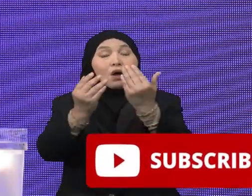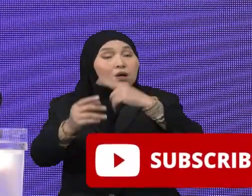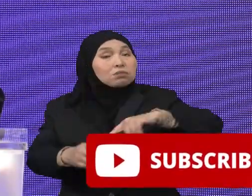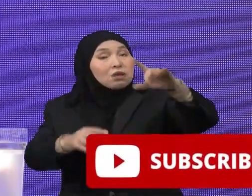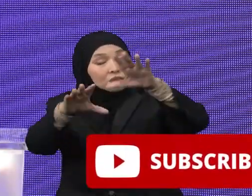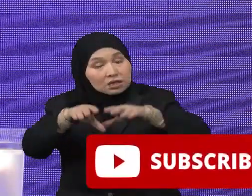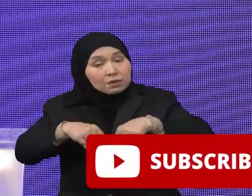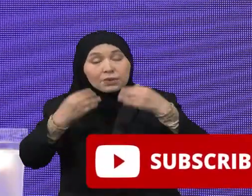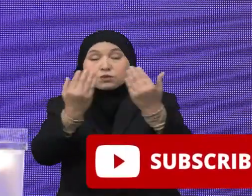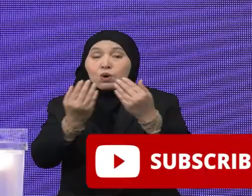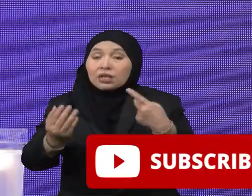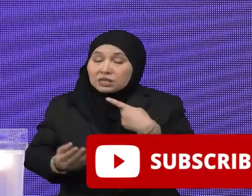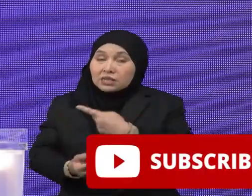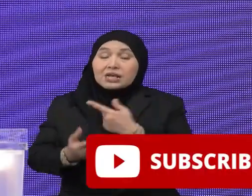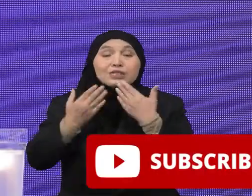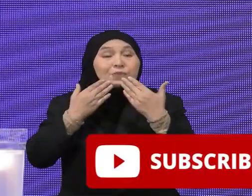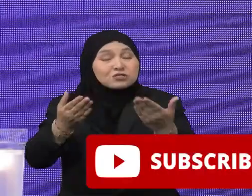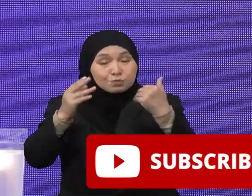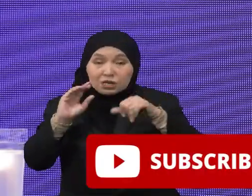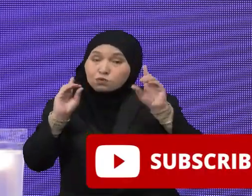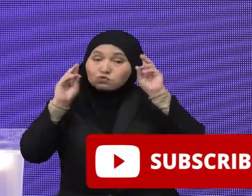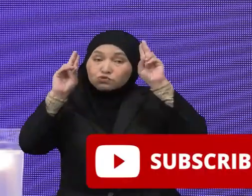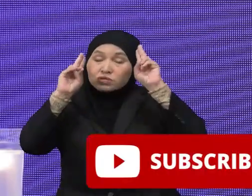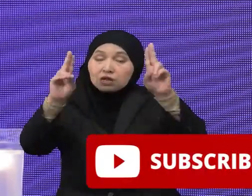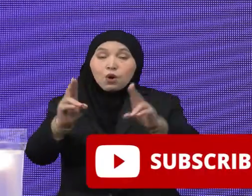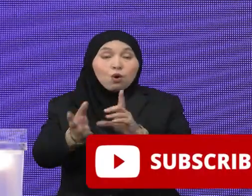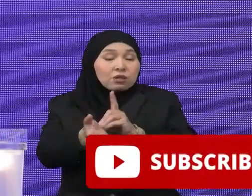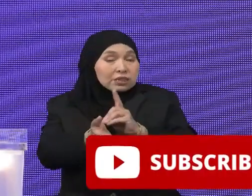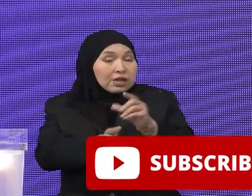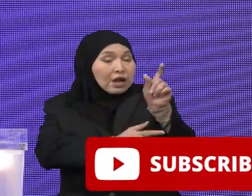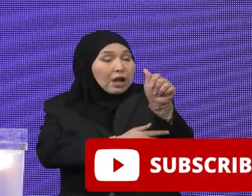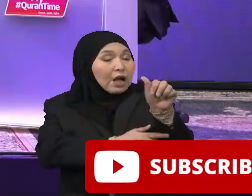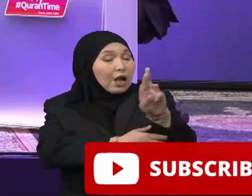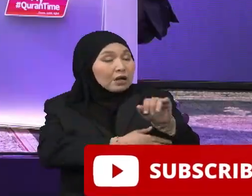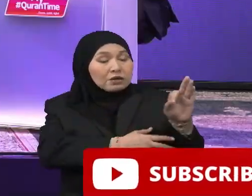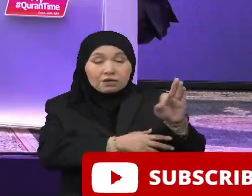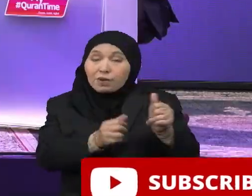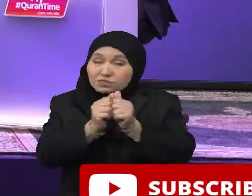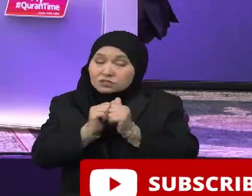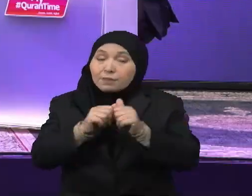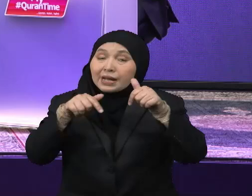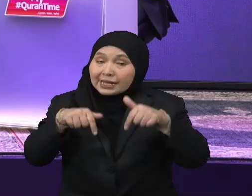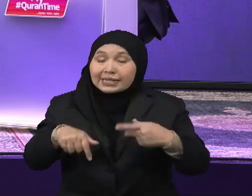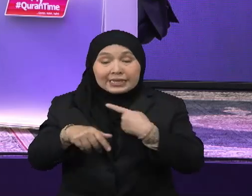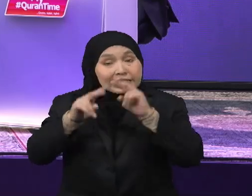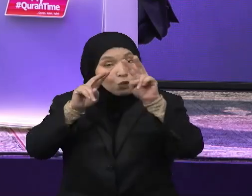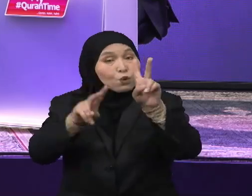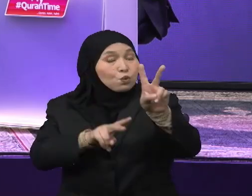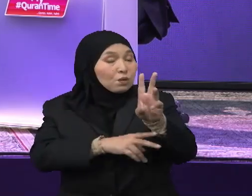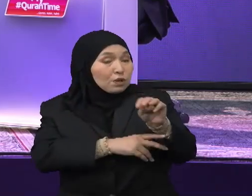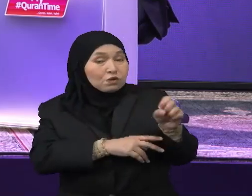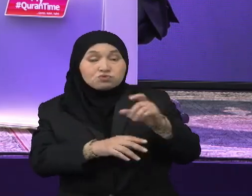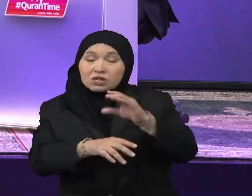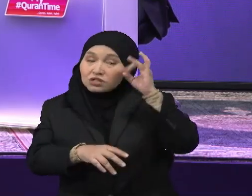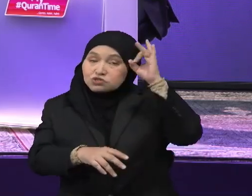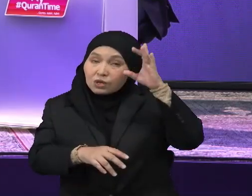doa kita dan terima kasih saya ucapkan pada Fadil Ustaz dokter Arif Musa yang bersama pada hari ini kita sama-sama melihat dua halaman dan